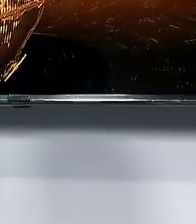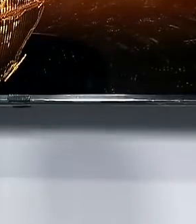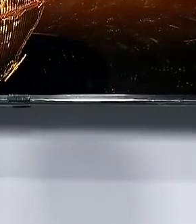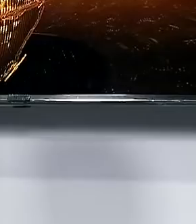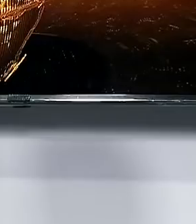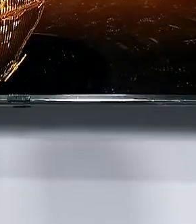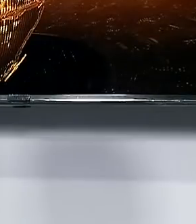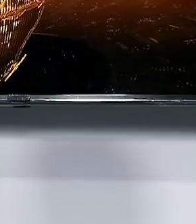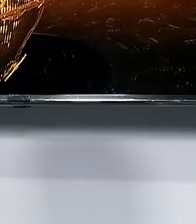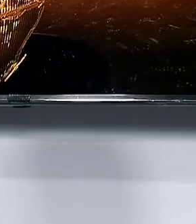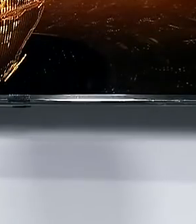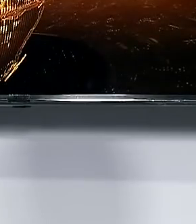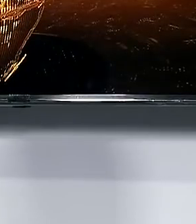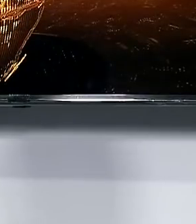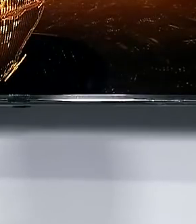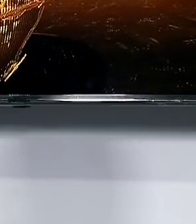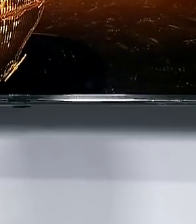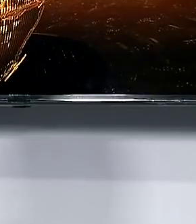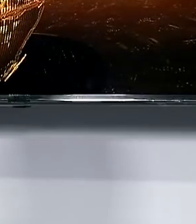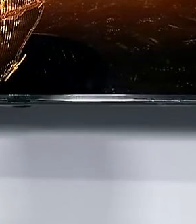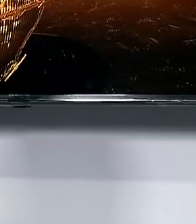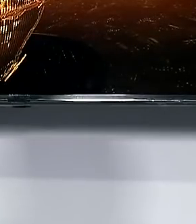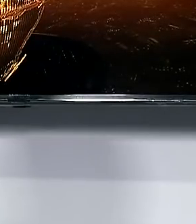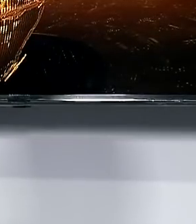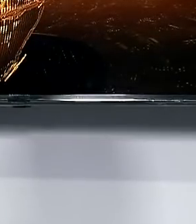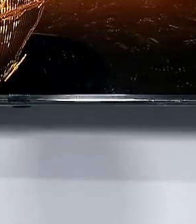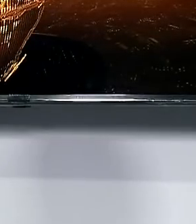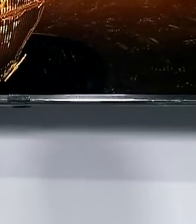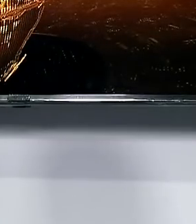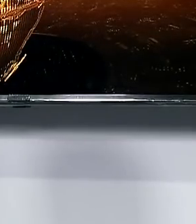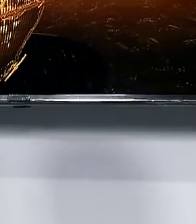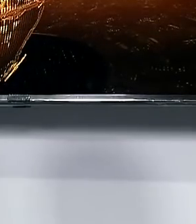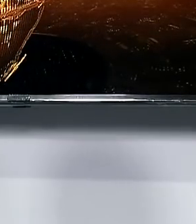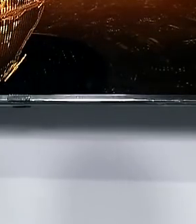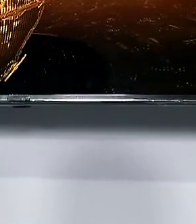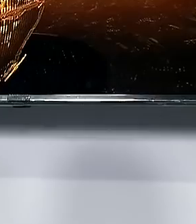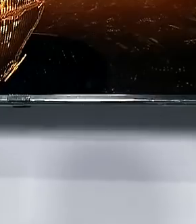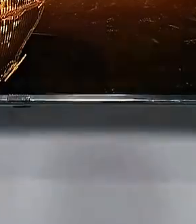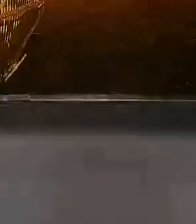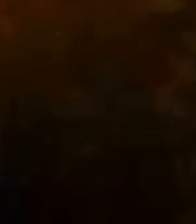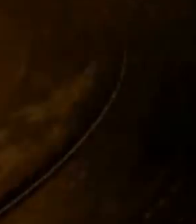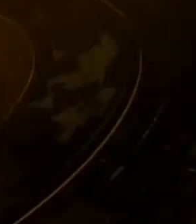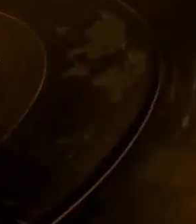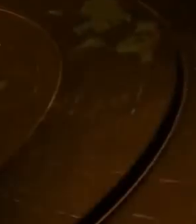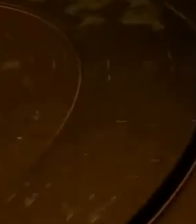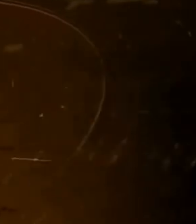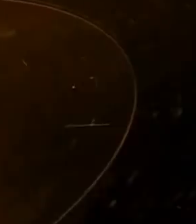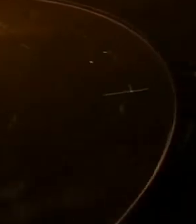کبراتن کبران تملکت ناکا بدم تانه تلویزیون زینت اسپور نزیات و مسئول حیلم کروس حبر رکم تانه بر مالتی.